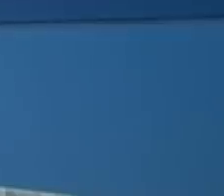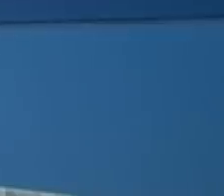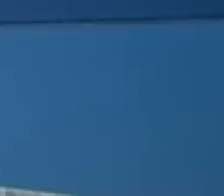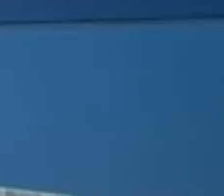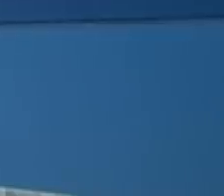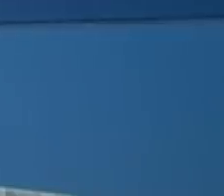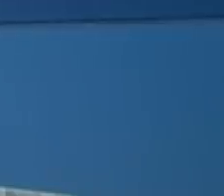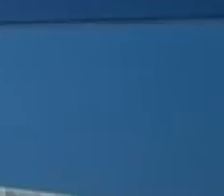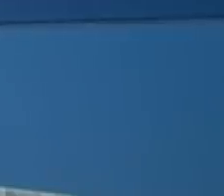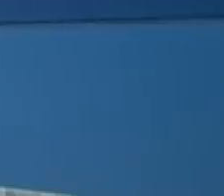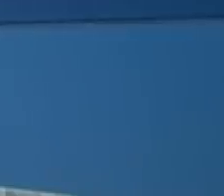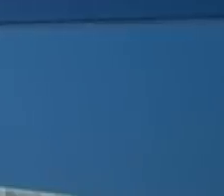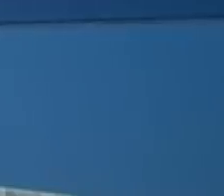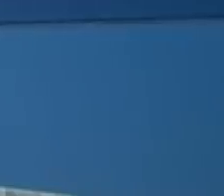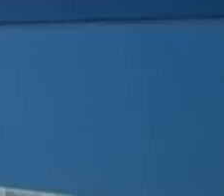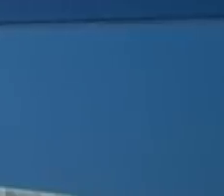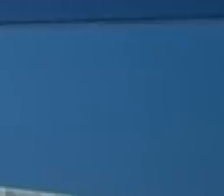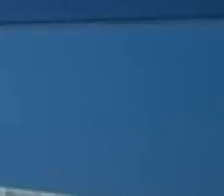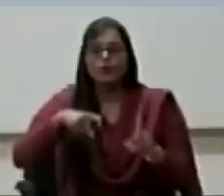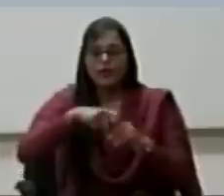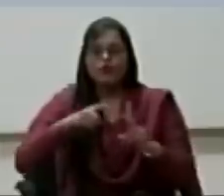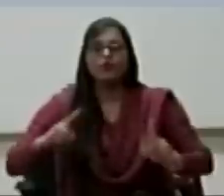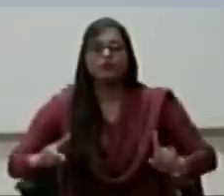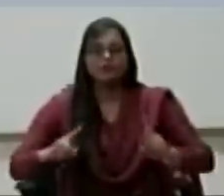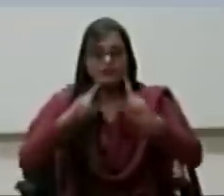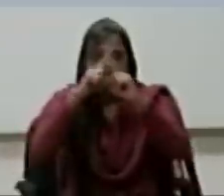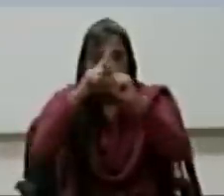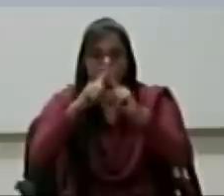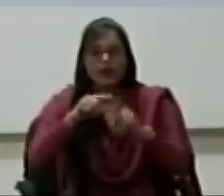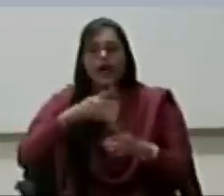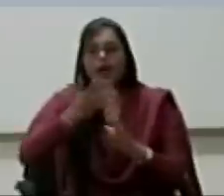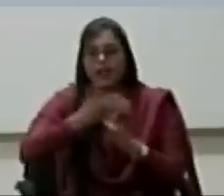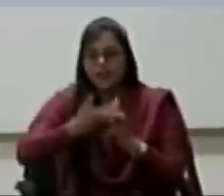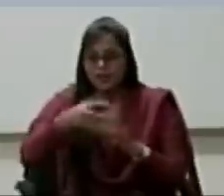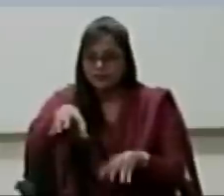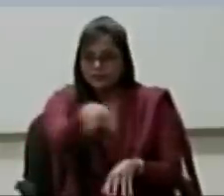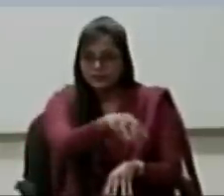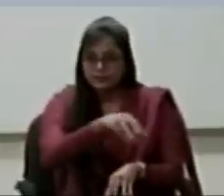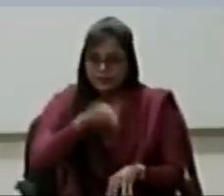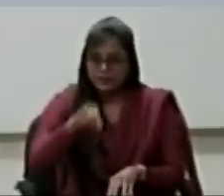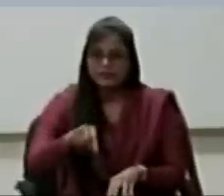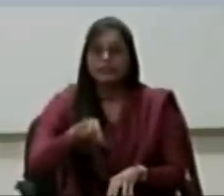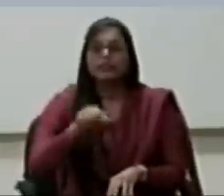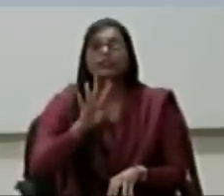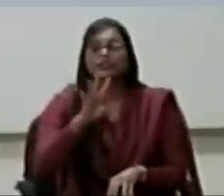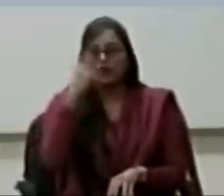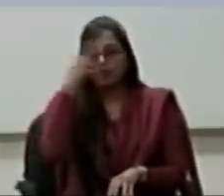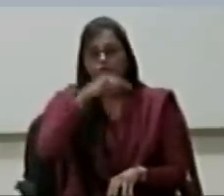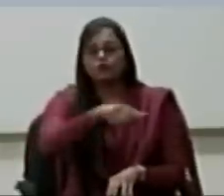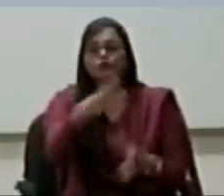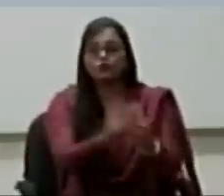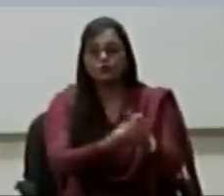এ। নিগঞ্জ, দুহার, ধামরাই, সাভার এবং নবগঞ্জ, সেই ভিত্তিতে এই চারজন হচ্ছে সেই